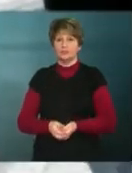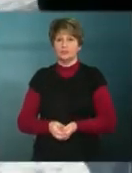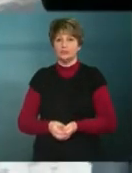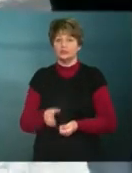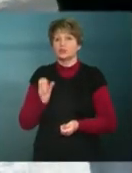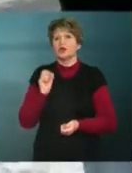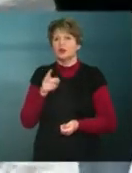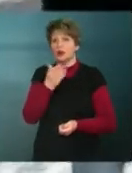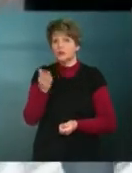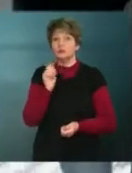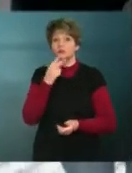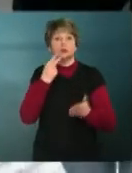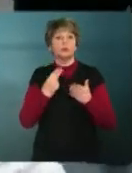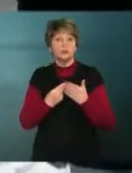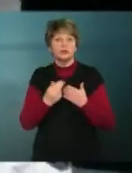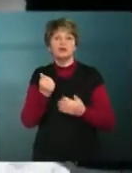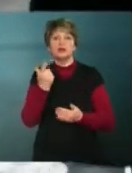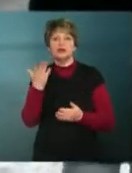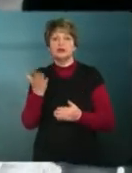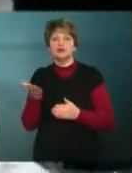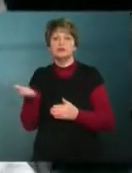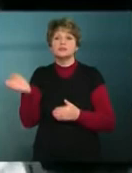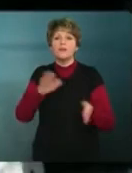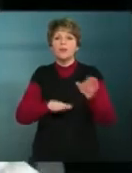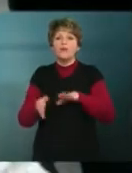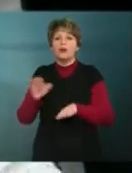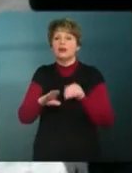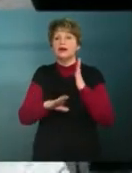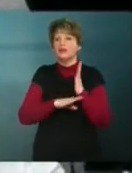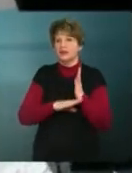Як ви можете побачити, кількість повалених дерев,